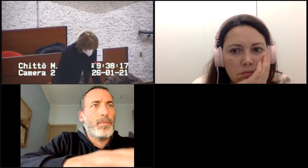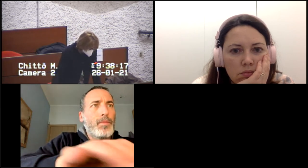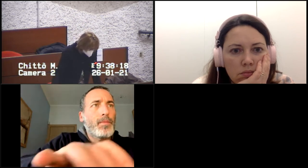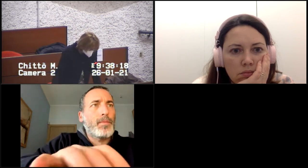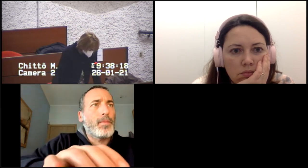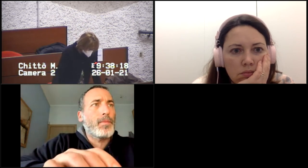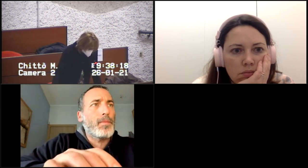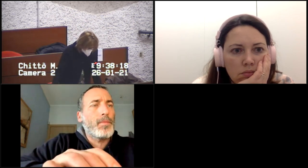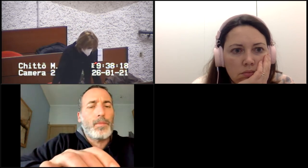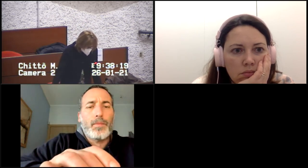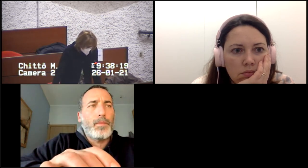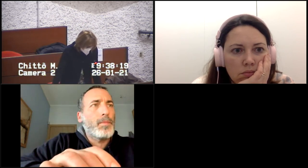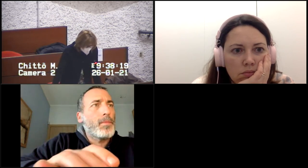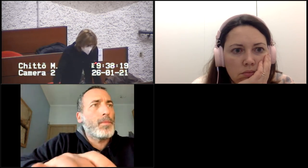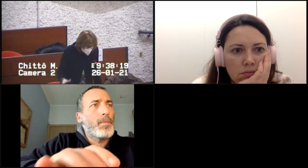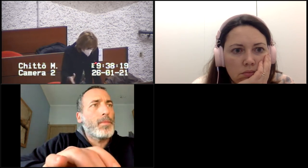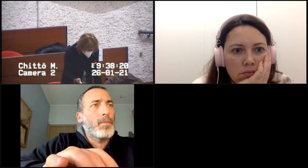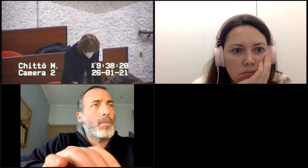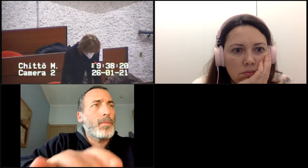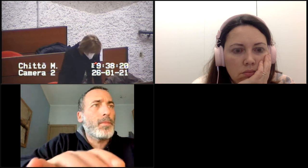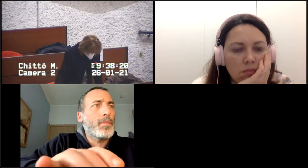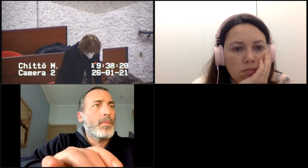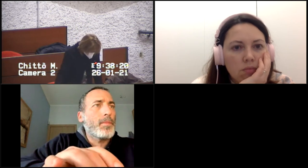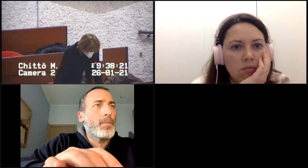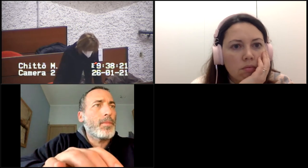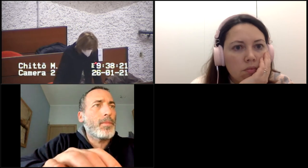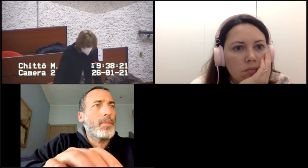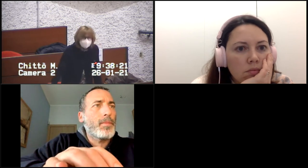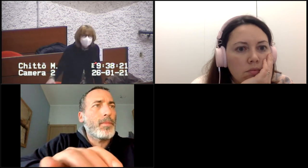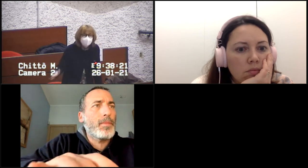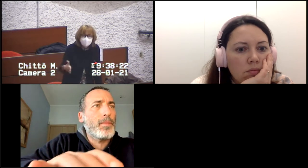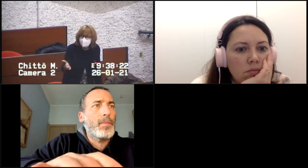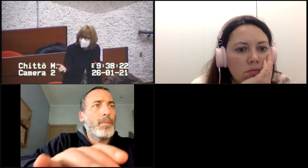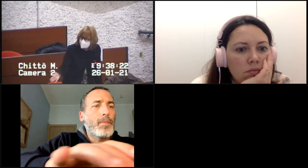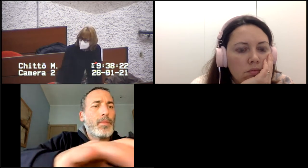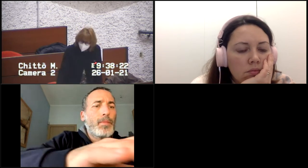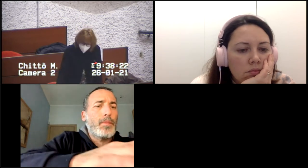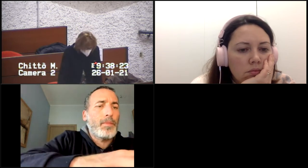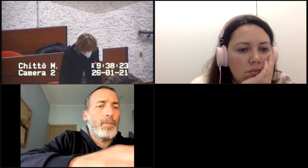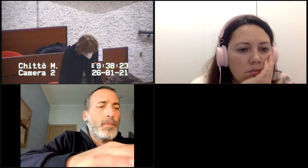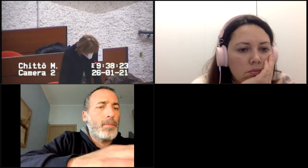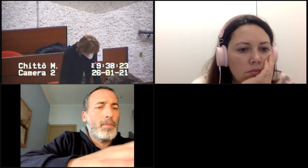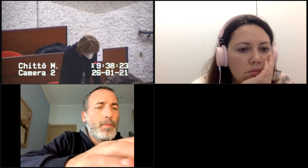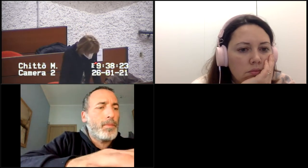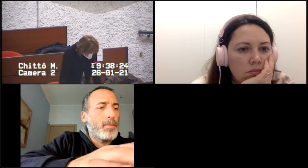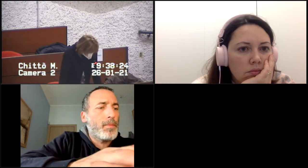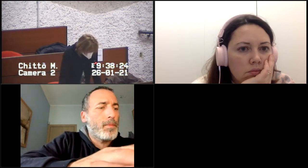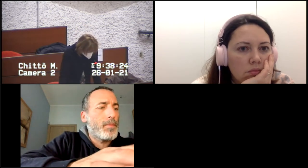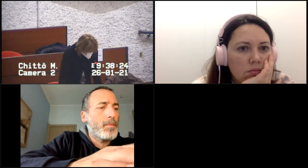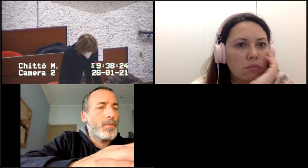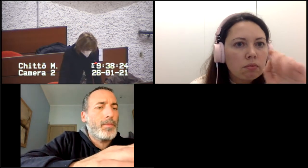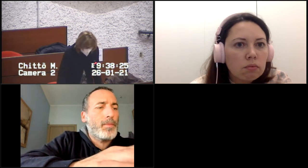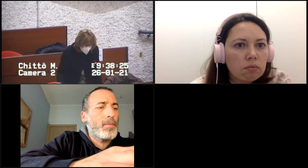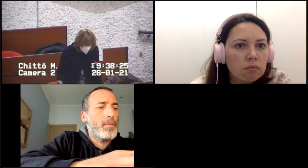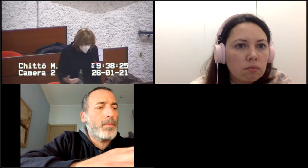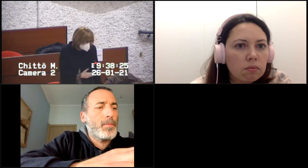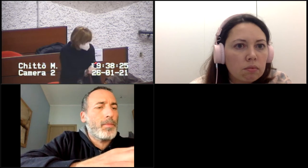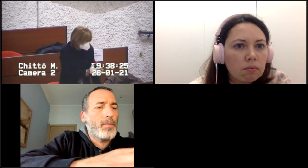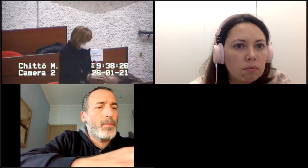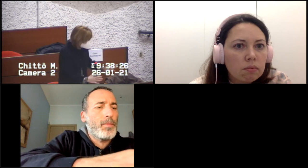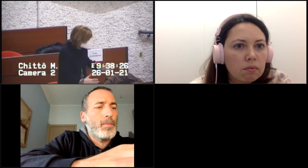di intervenire, di bonificare, e la bonifica di suoli contaminati, meno 15%. L'attenzione